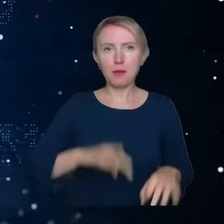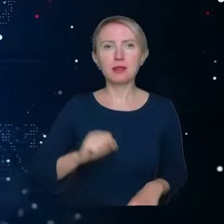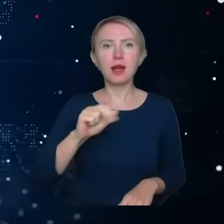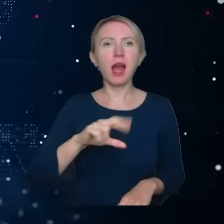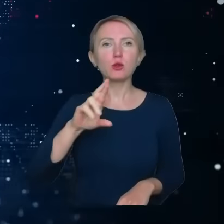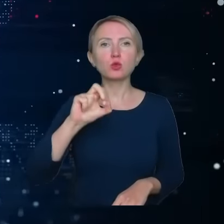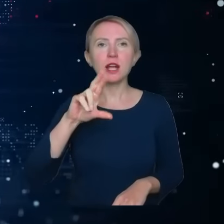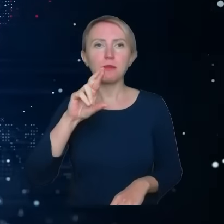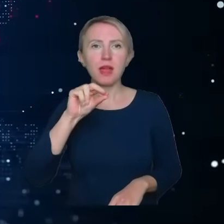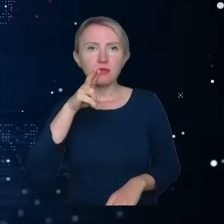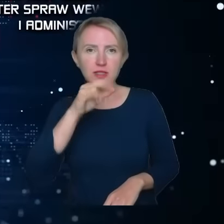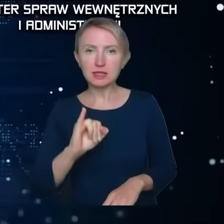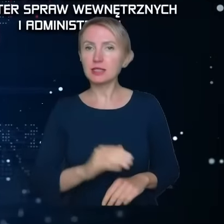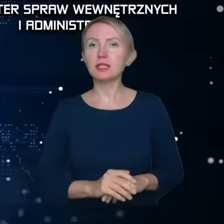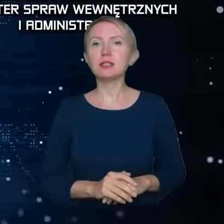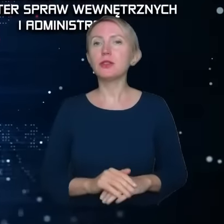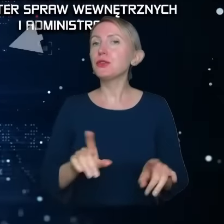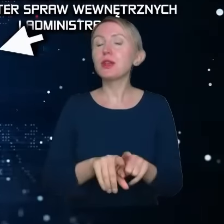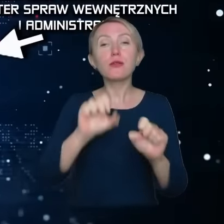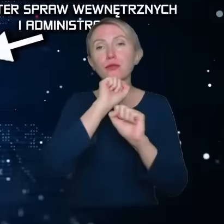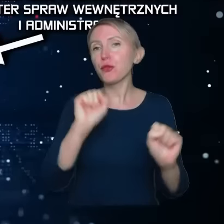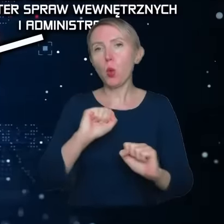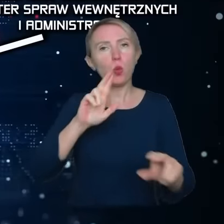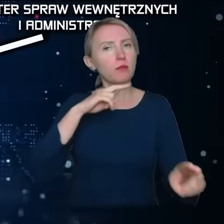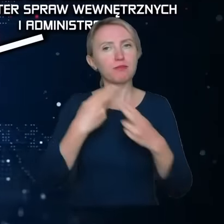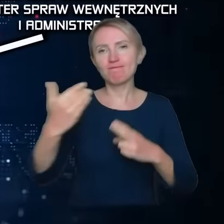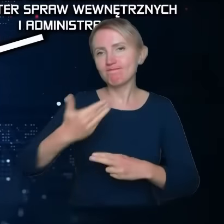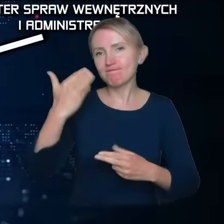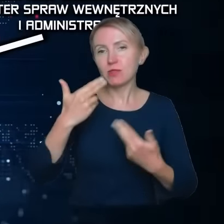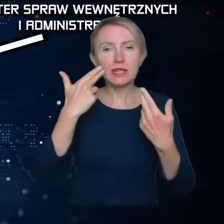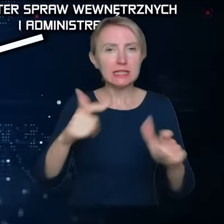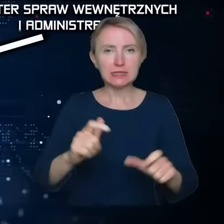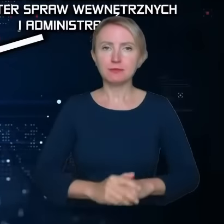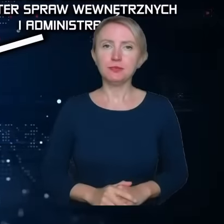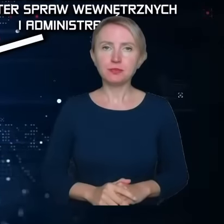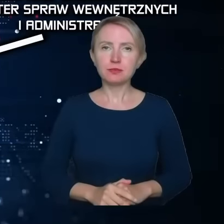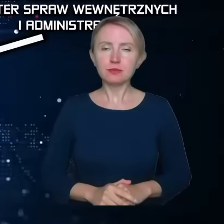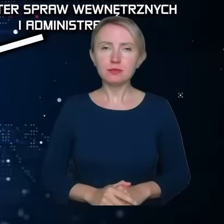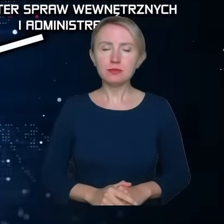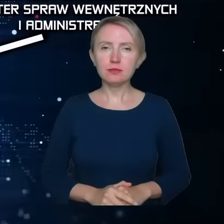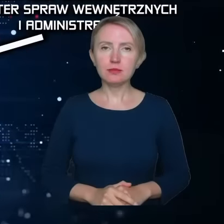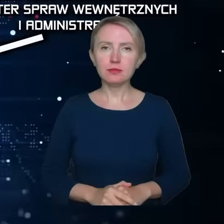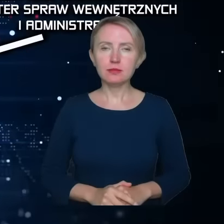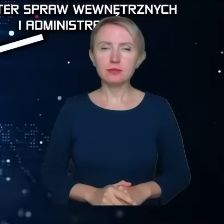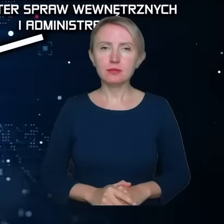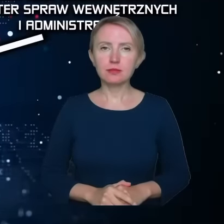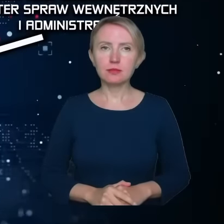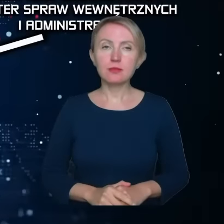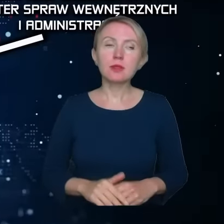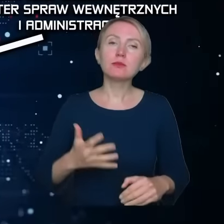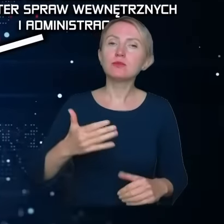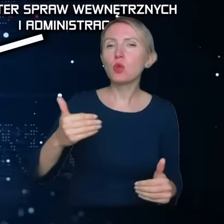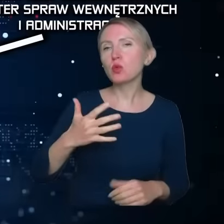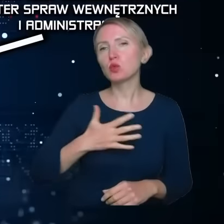Czapiewski, też nie zabrał żadnego głosu w tej sprawie. No, można odczuć